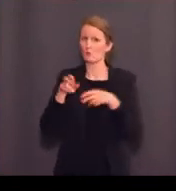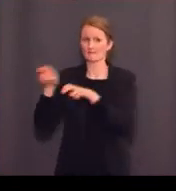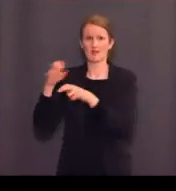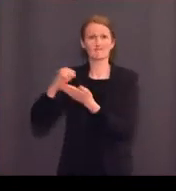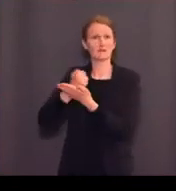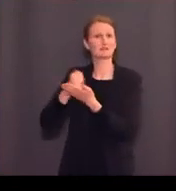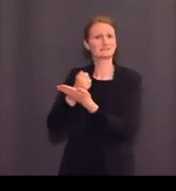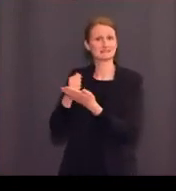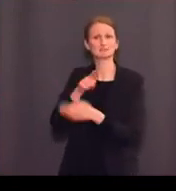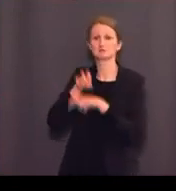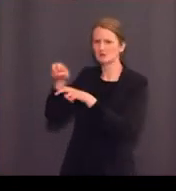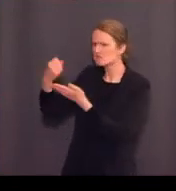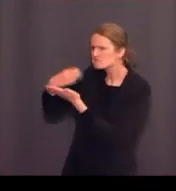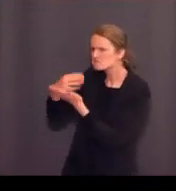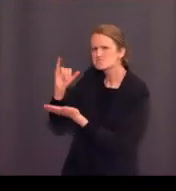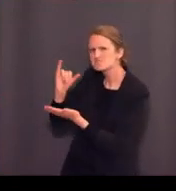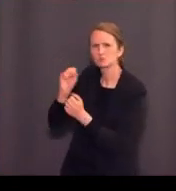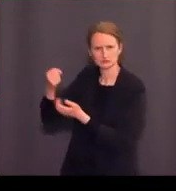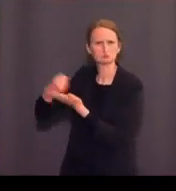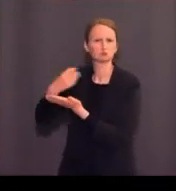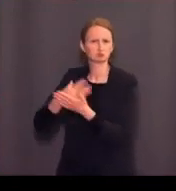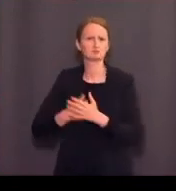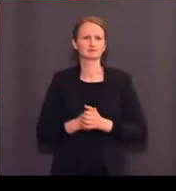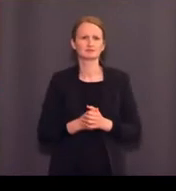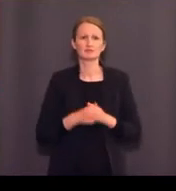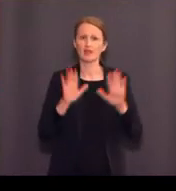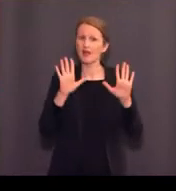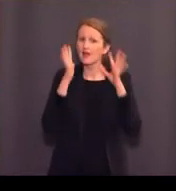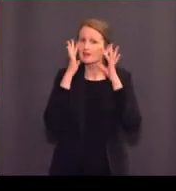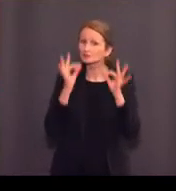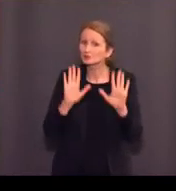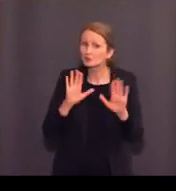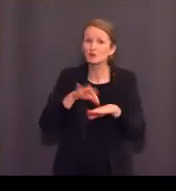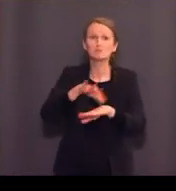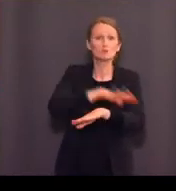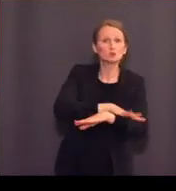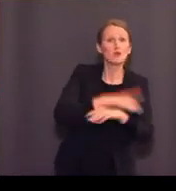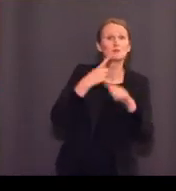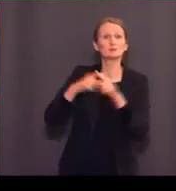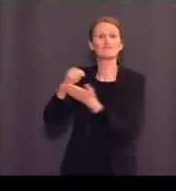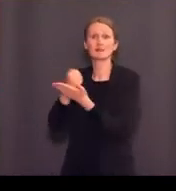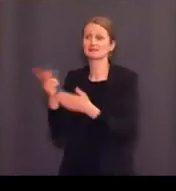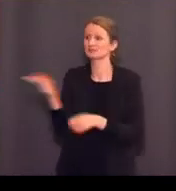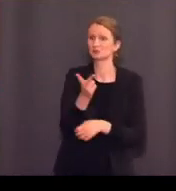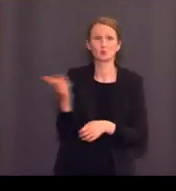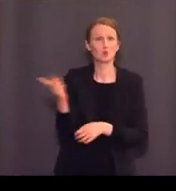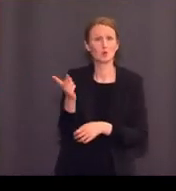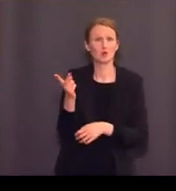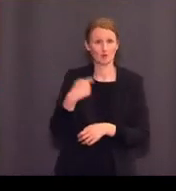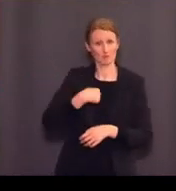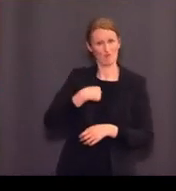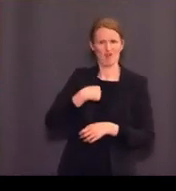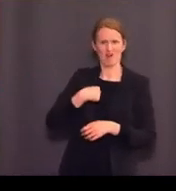Néanmoins, ni votre mutualité, ni le pharmacien ne pourront vous inscrire sur la liste de